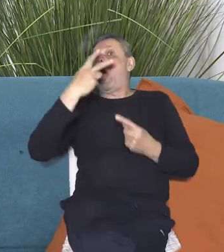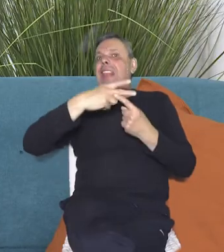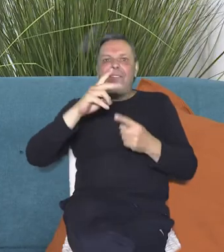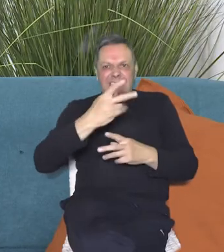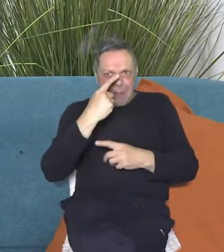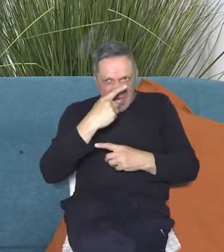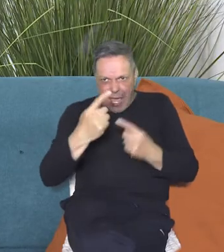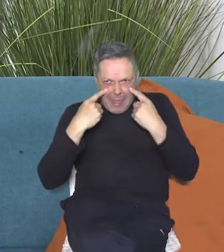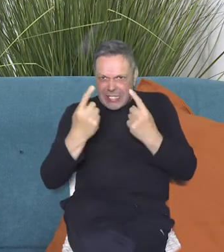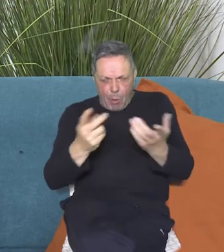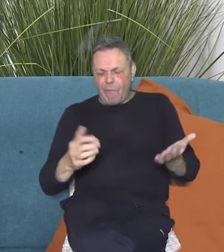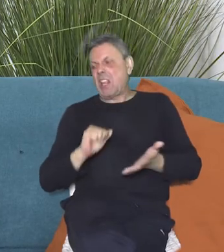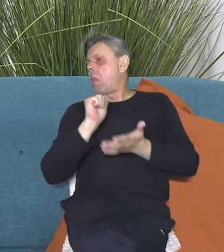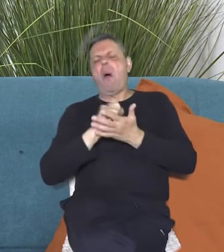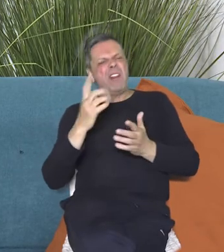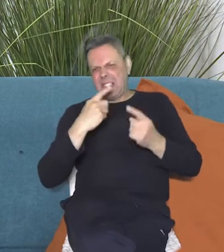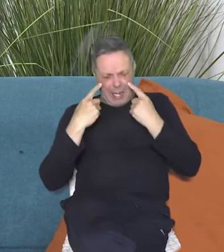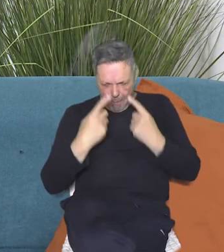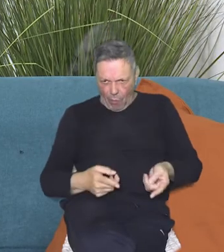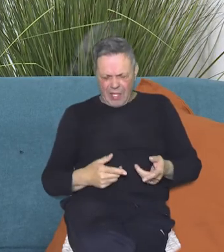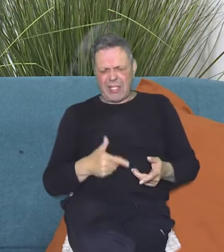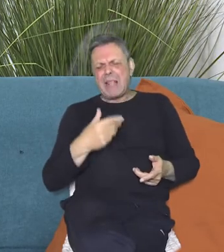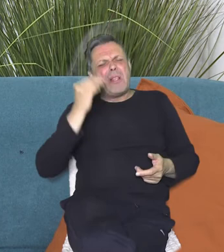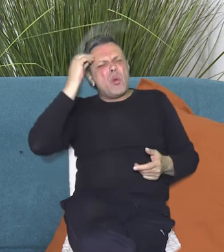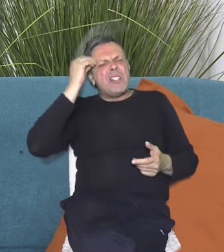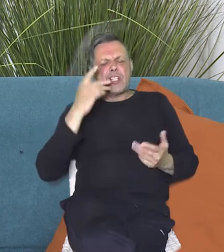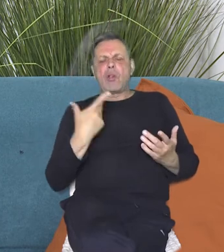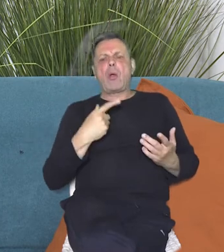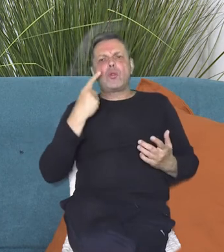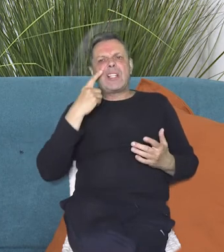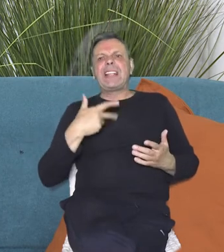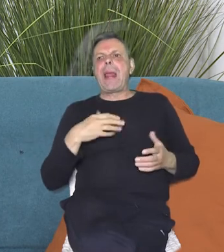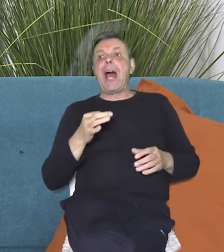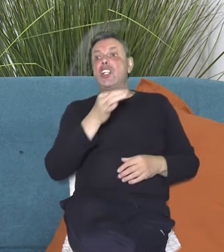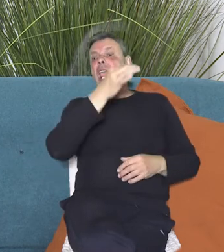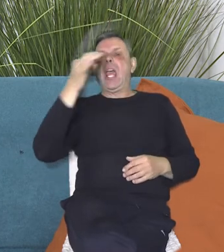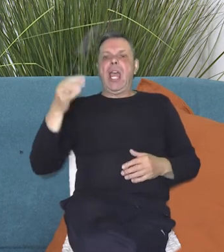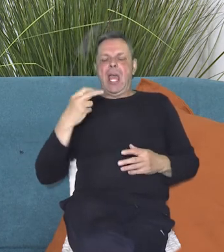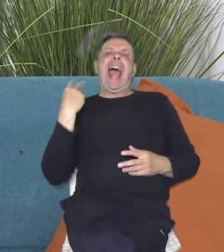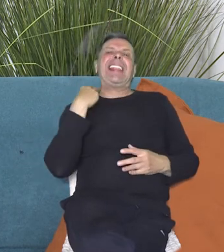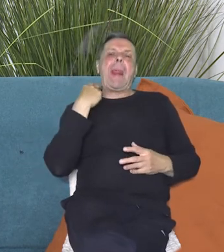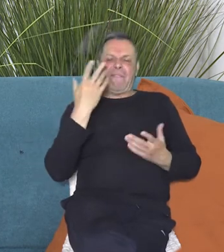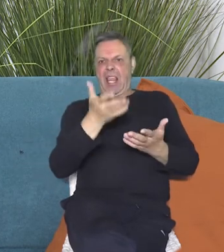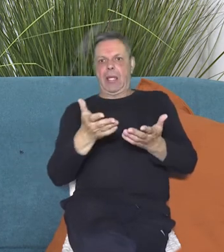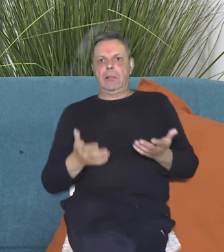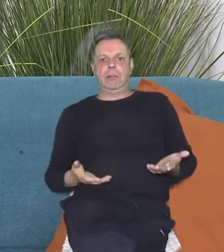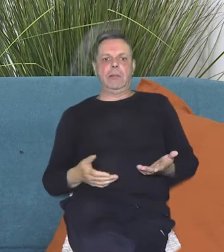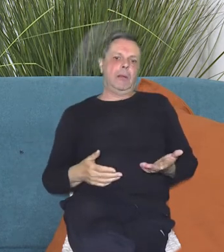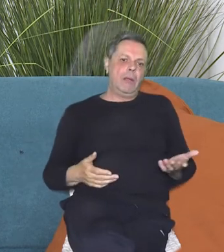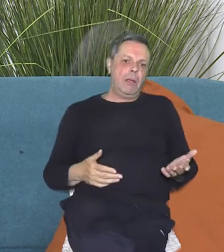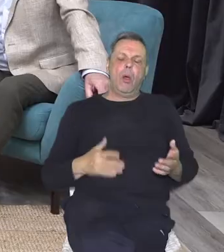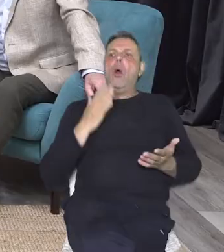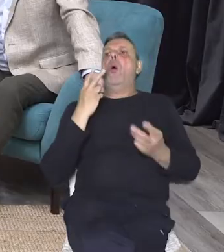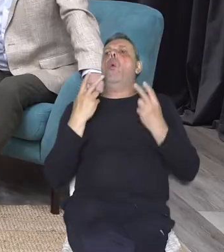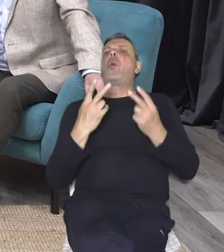toga kod nas nije bilo na televiziji, nije bilo baš po novinama. Ne znam da li se ljudi sjećaju uopće kako su izgledali naši dnevnici. Naši dnevnici su bili